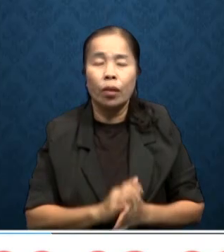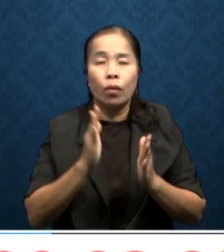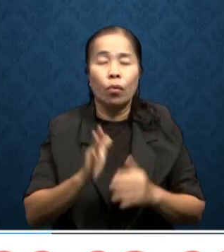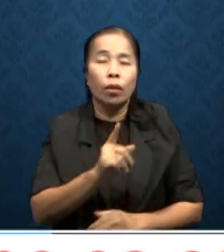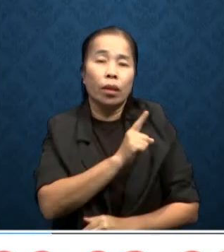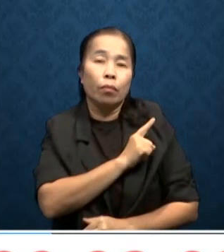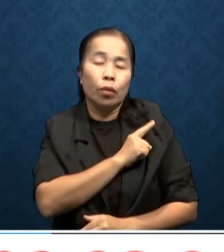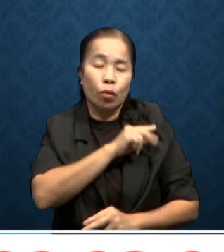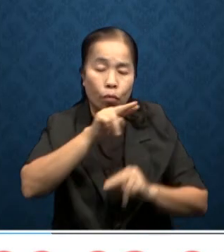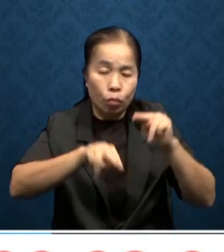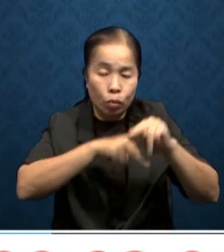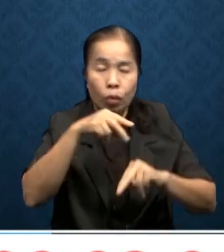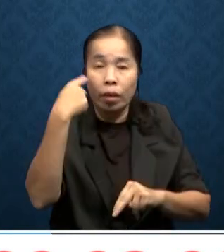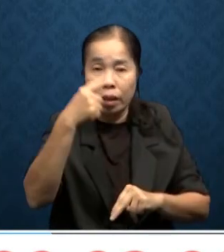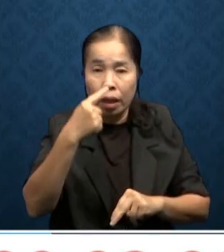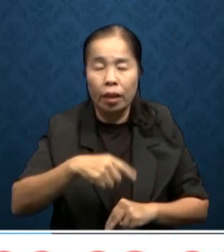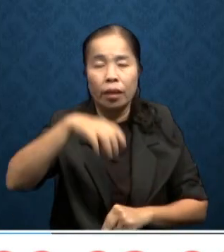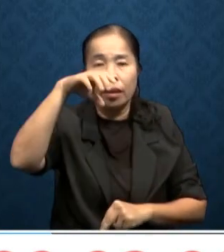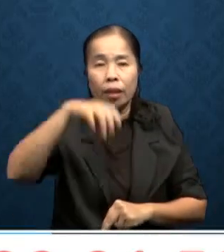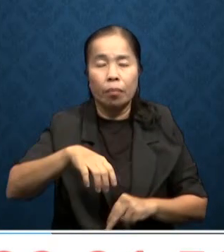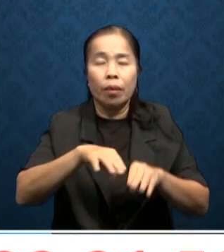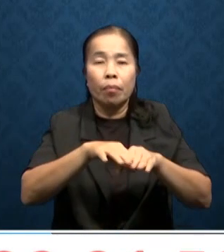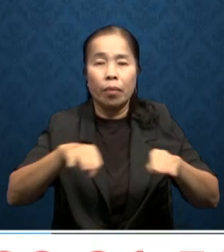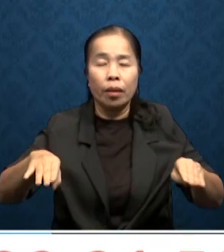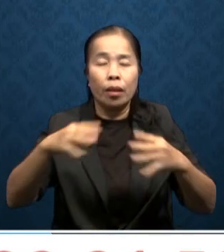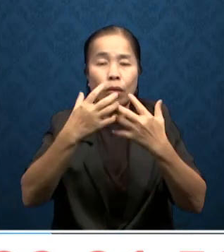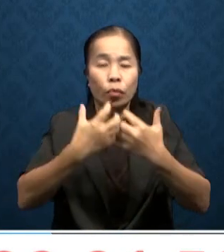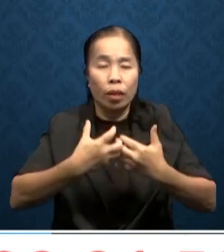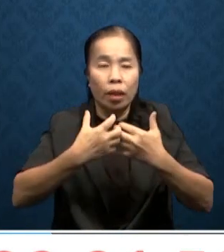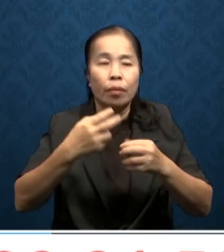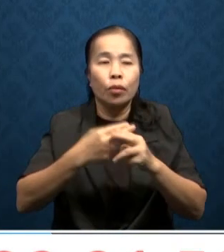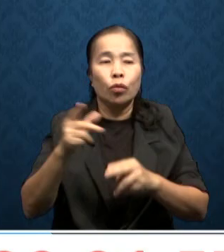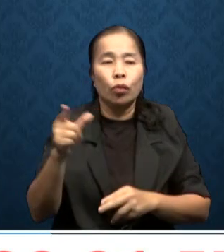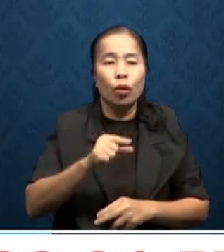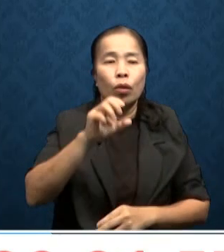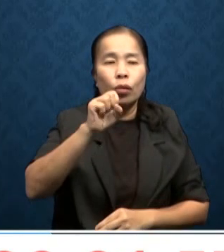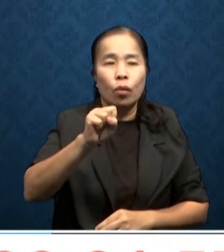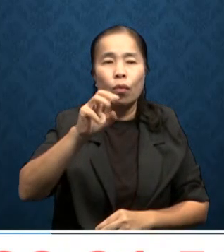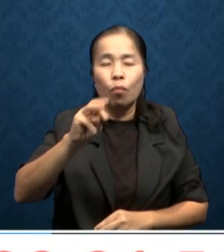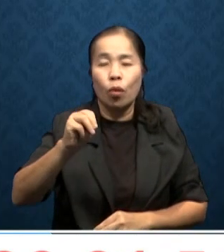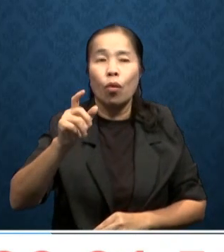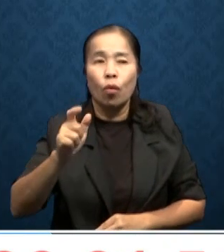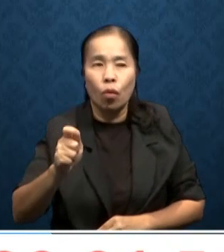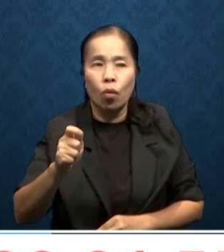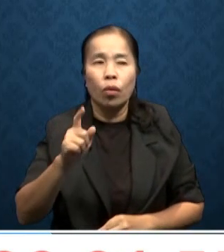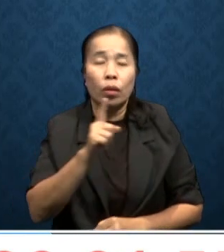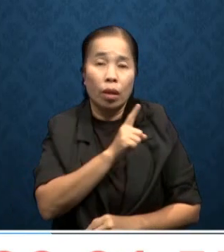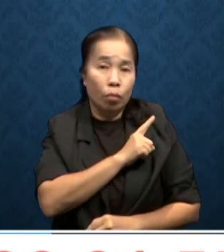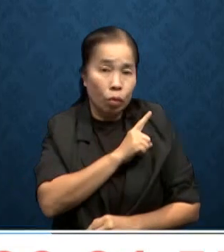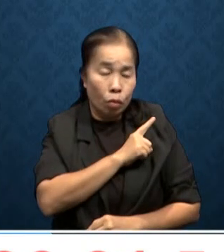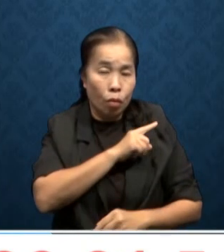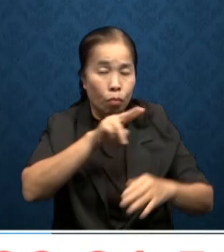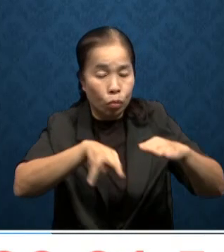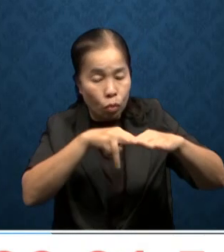ัสำนักงมาถาพิศกรมอุศากรรมสอมอออครับด้ศาวทกรมได้ดูหอเปล่าครัว่า